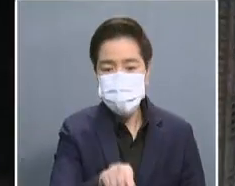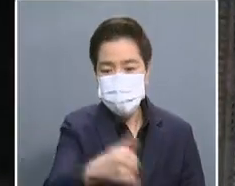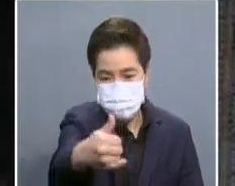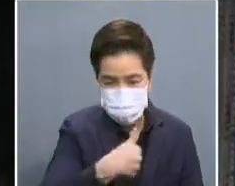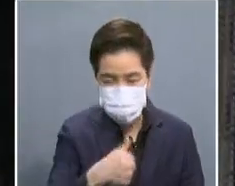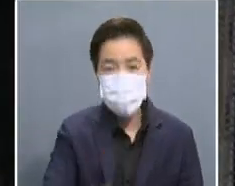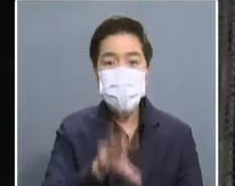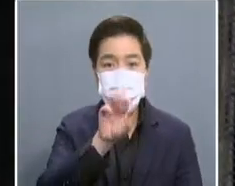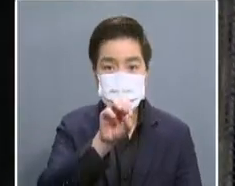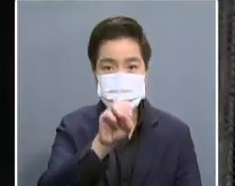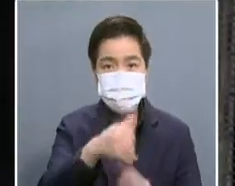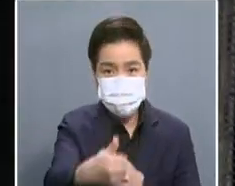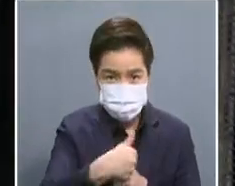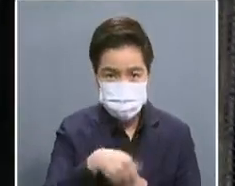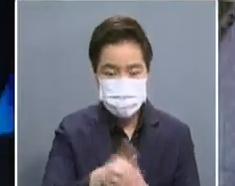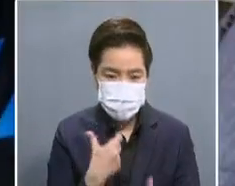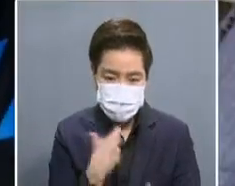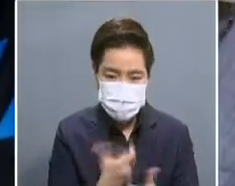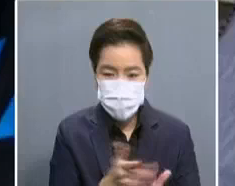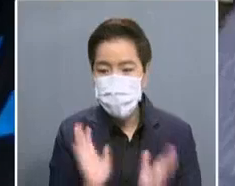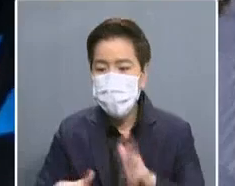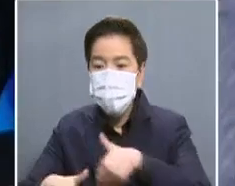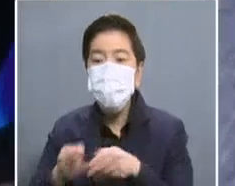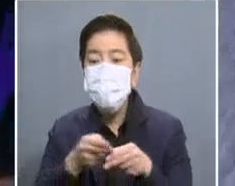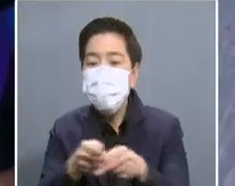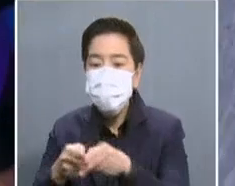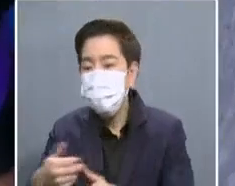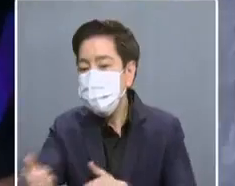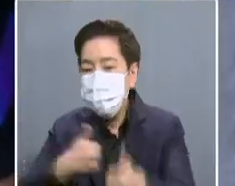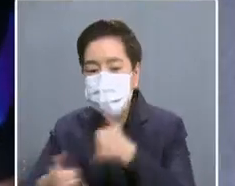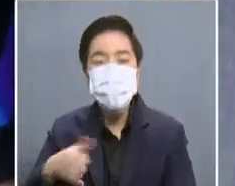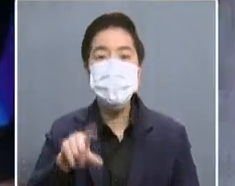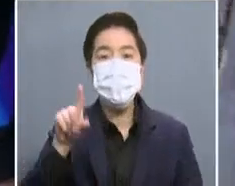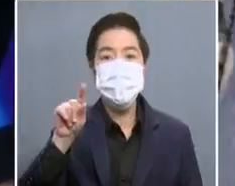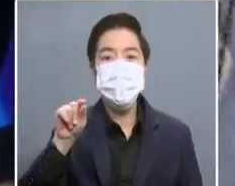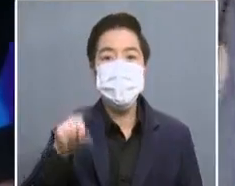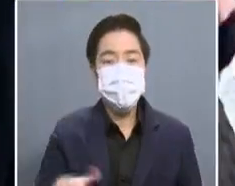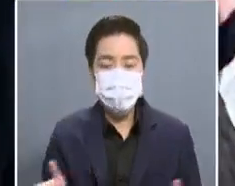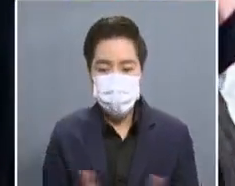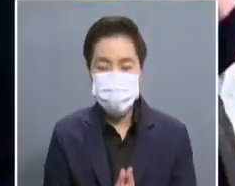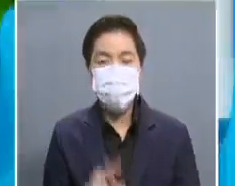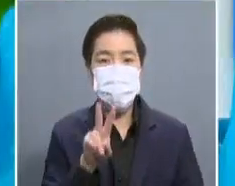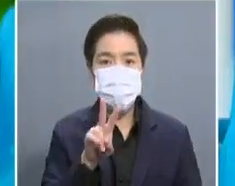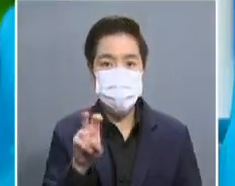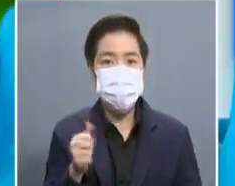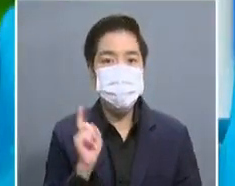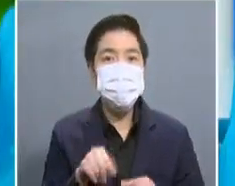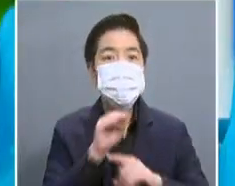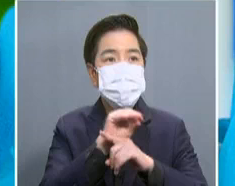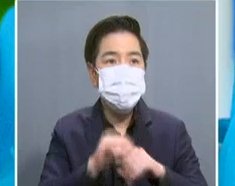ก็คือ500แล้วก็แบบประชาชน walk in เข้าไปอีก20%ก็คือ200โดสอย่างนี้เป็นต้นเป็นสัดส่ว